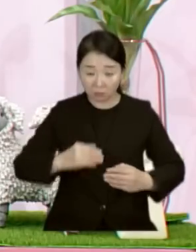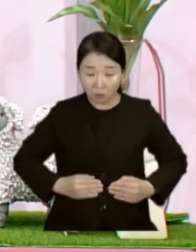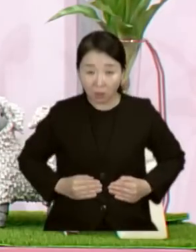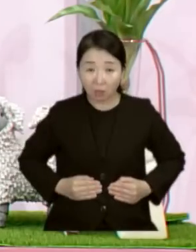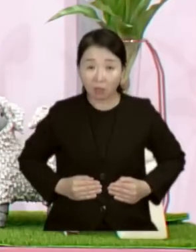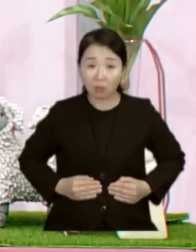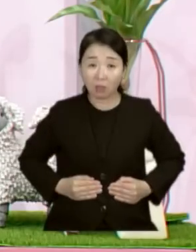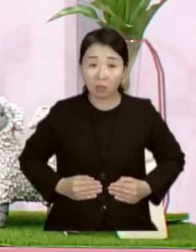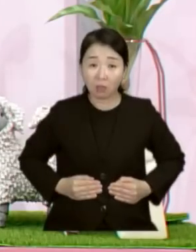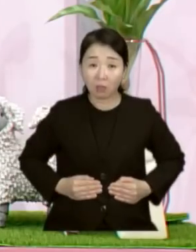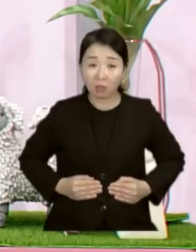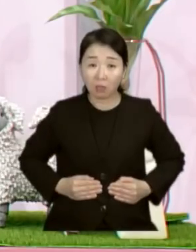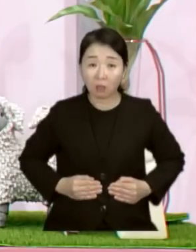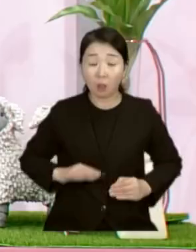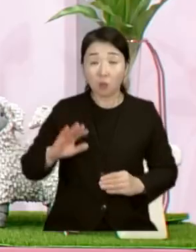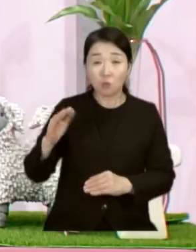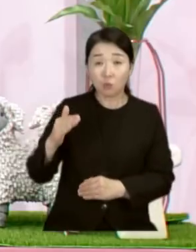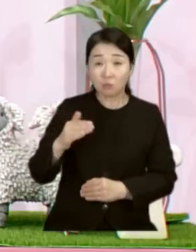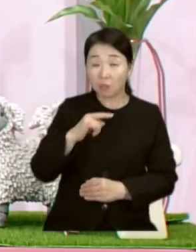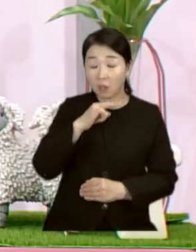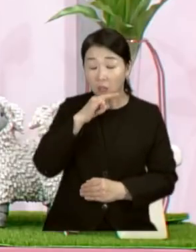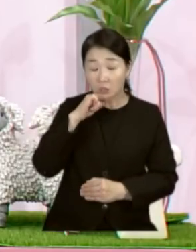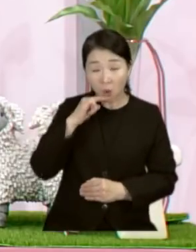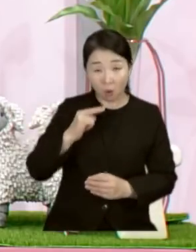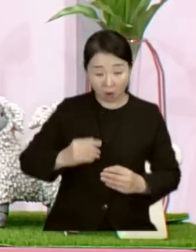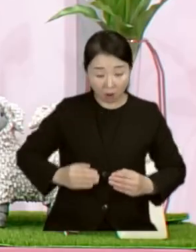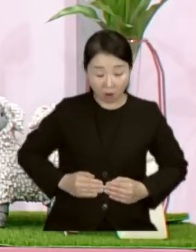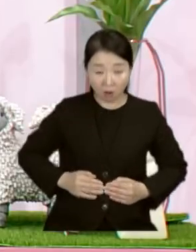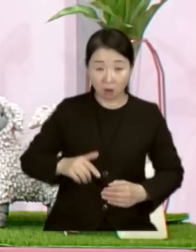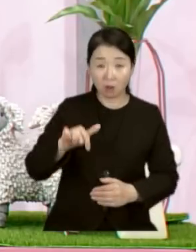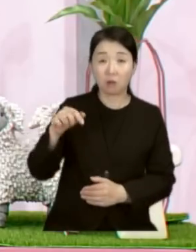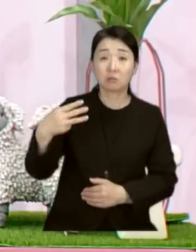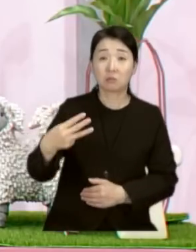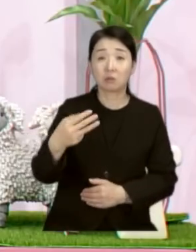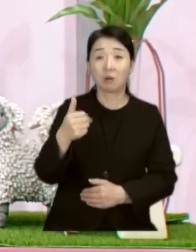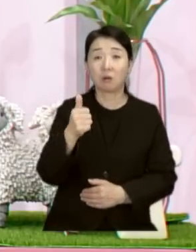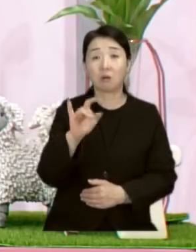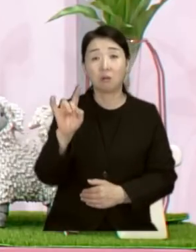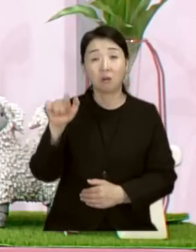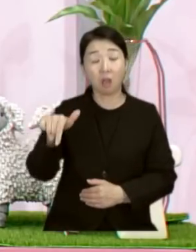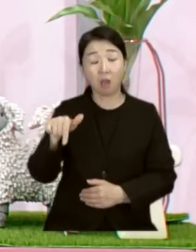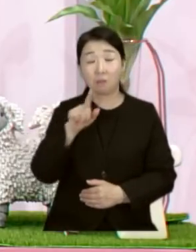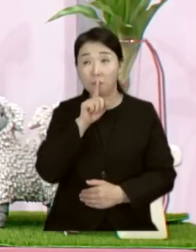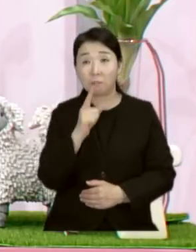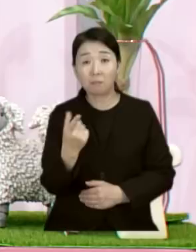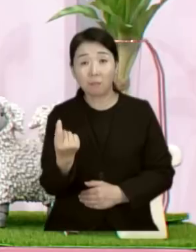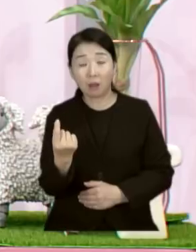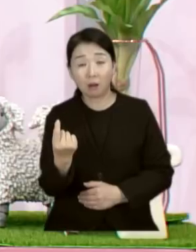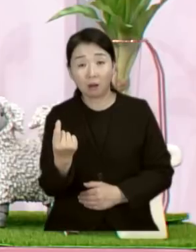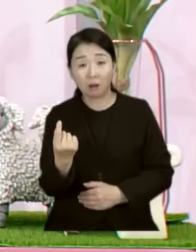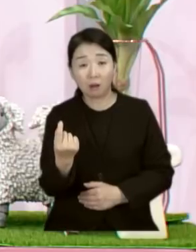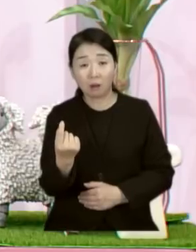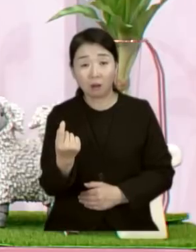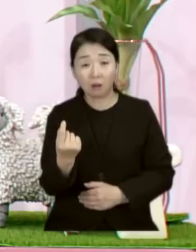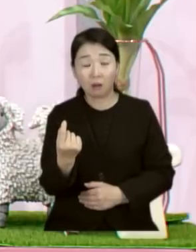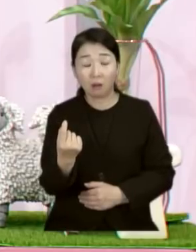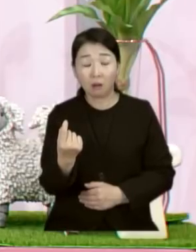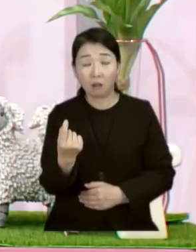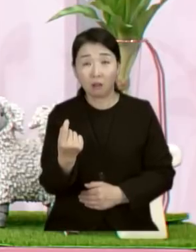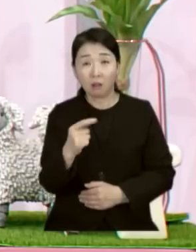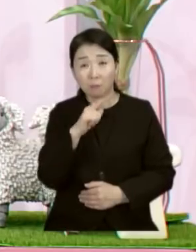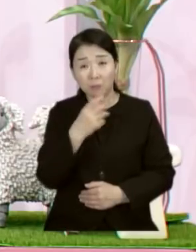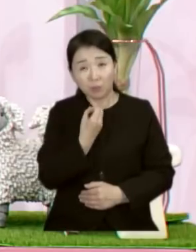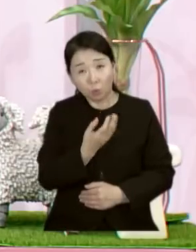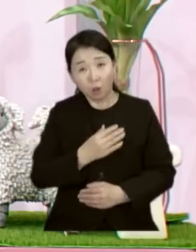거예요. 요즘? 그쵸. 요즘 결핵 거의 없어요. 없잖아요. 있다 그러더라고요. 네. 근데 결핵 쉽지 않은